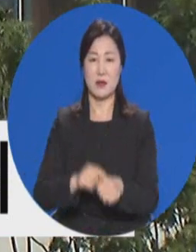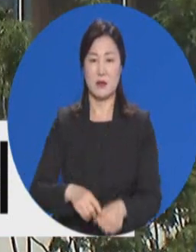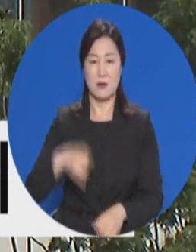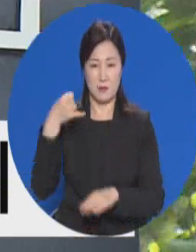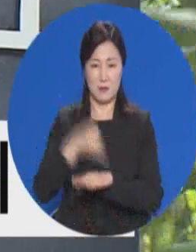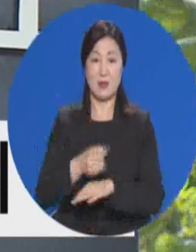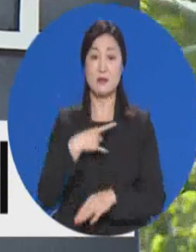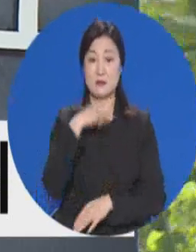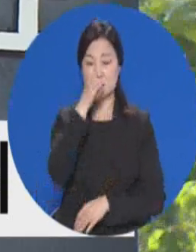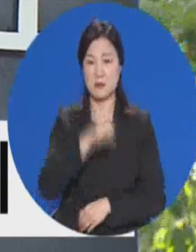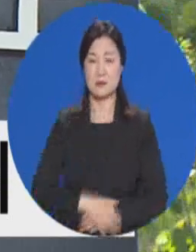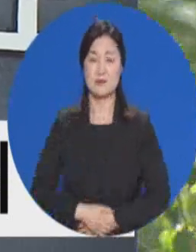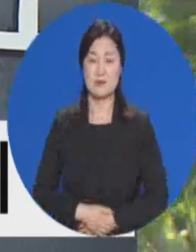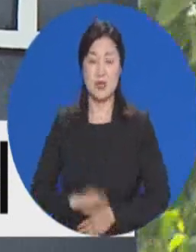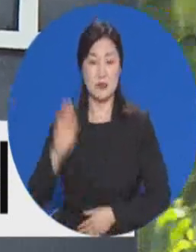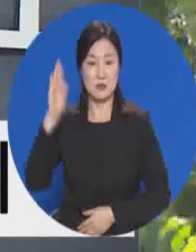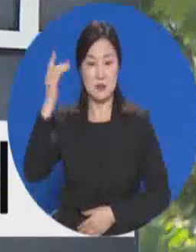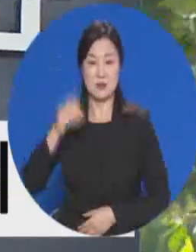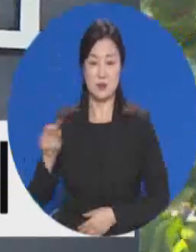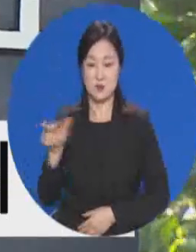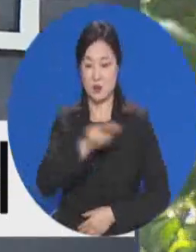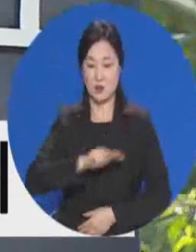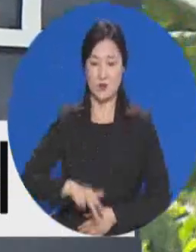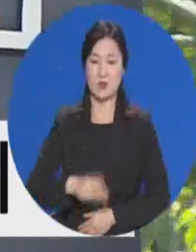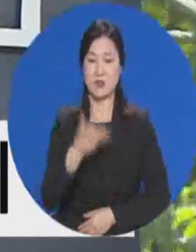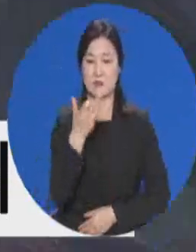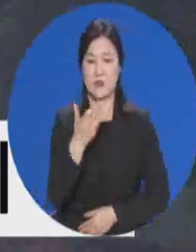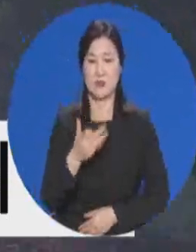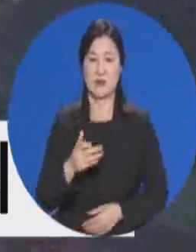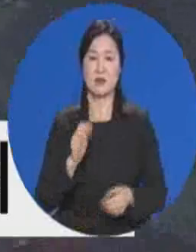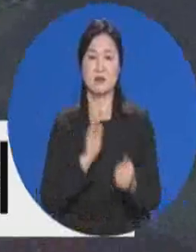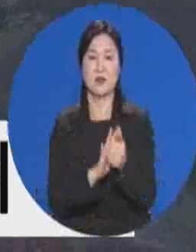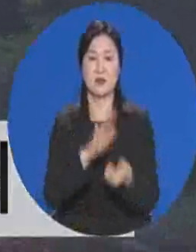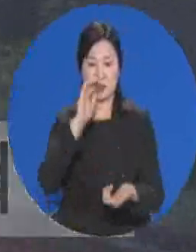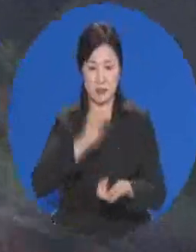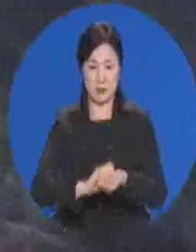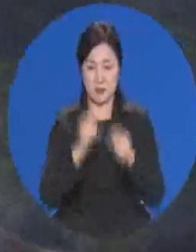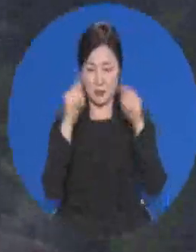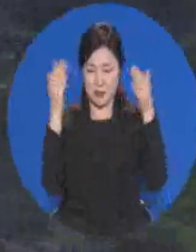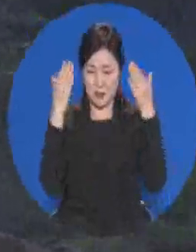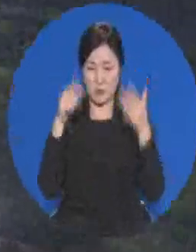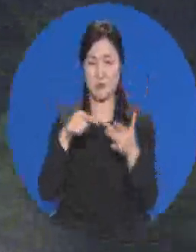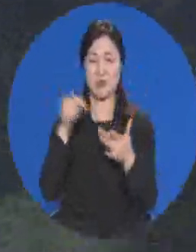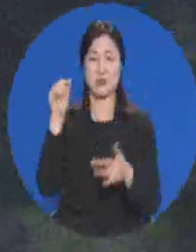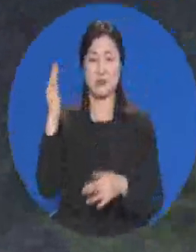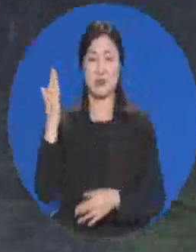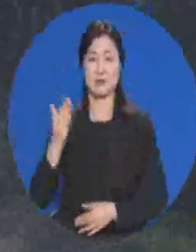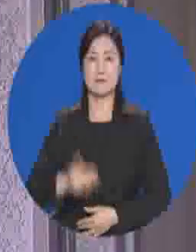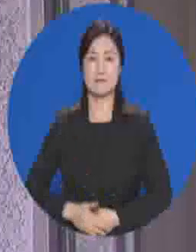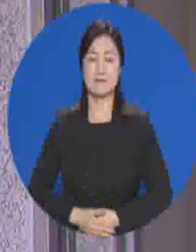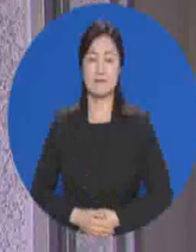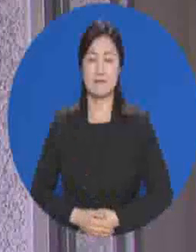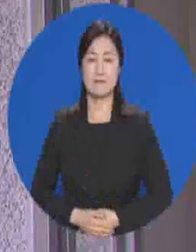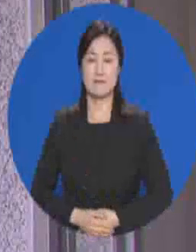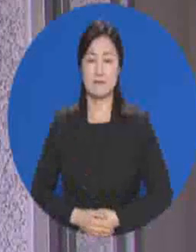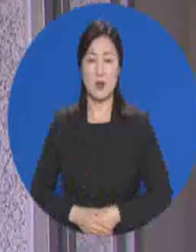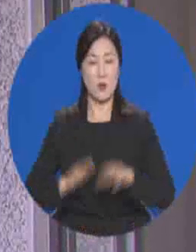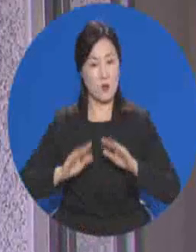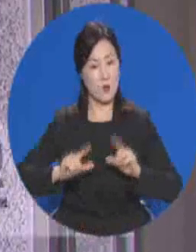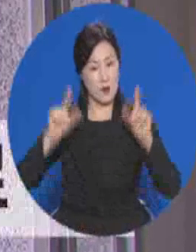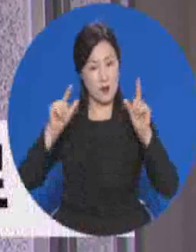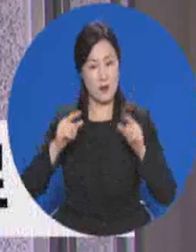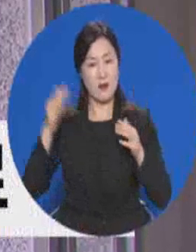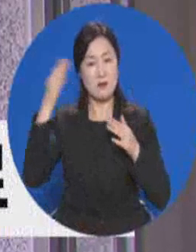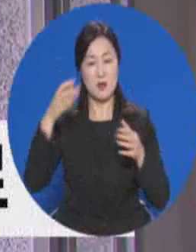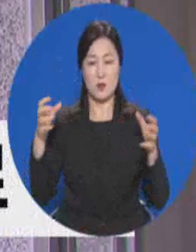받았고 급기야 최근에는 전국 18개의 재정지원 제한대학 중 하나로 선정됐습니다. 올해도